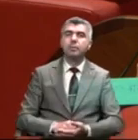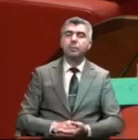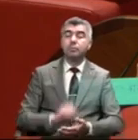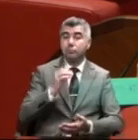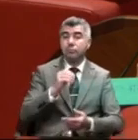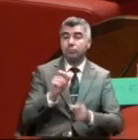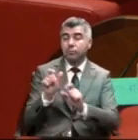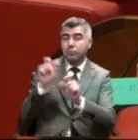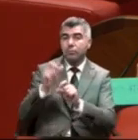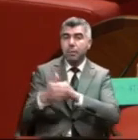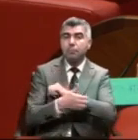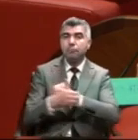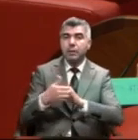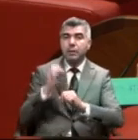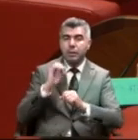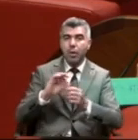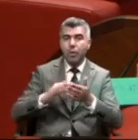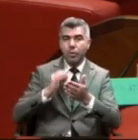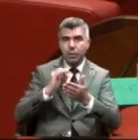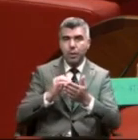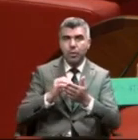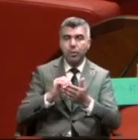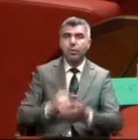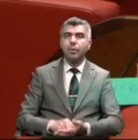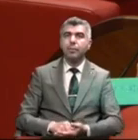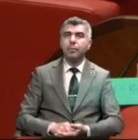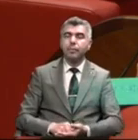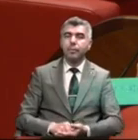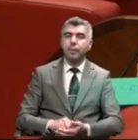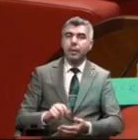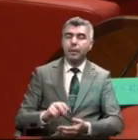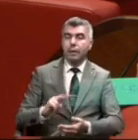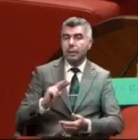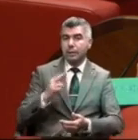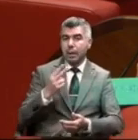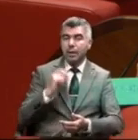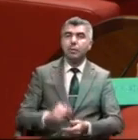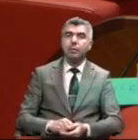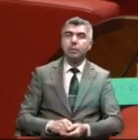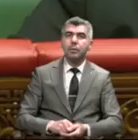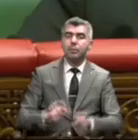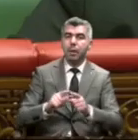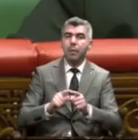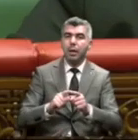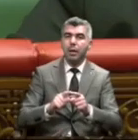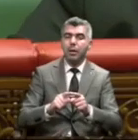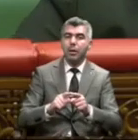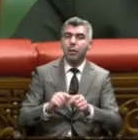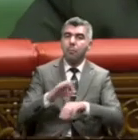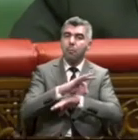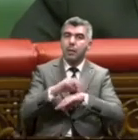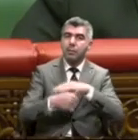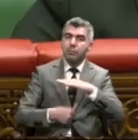الشرائح الضعيفه والمتوسطه منهم المساله نتاع لوني